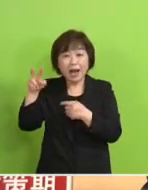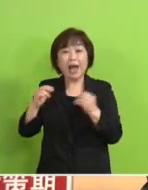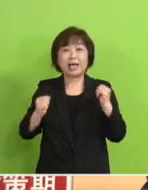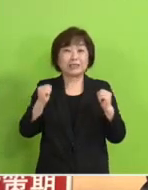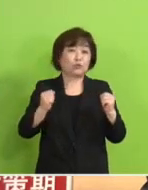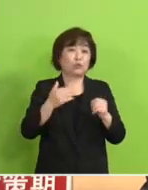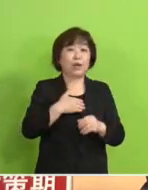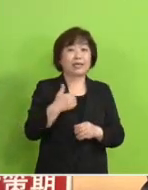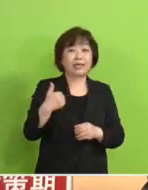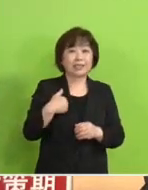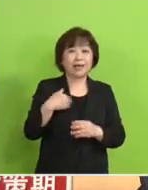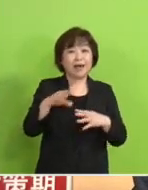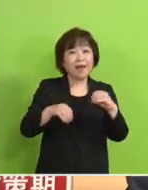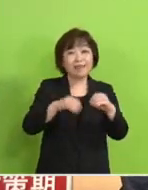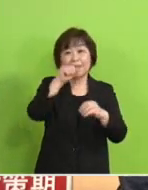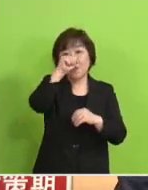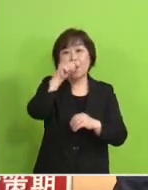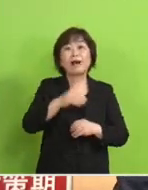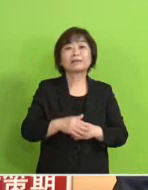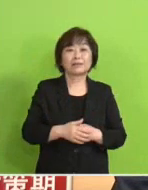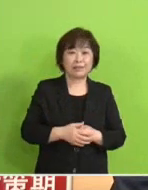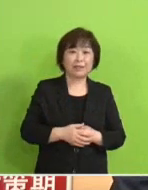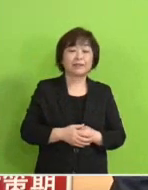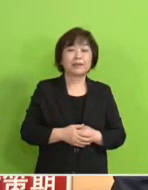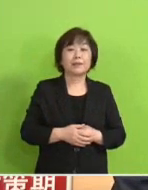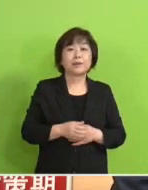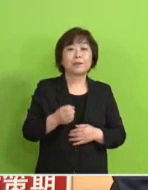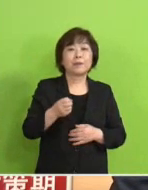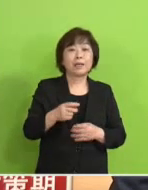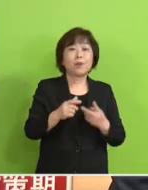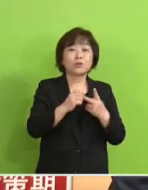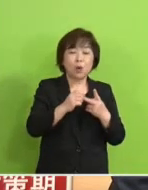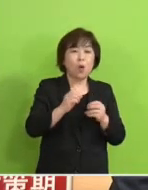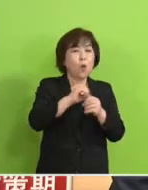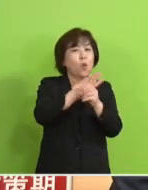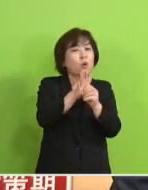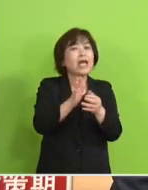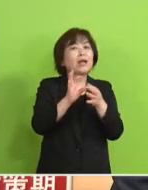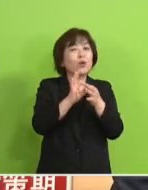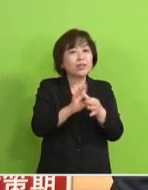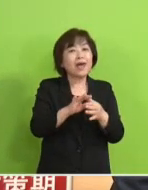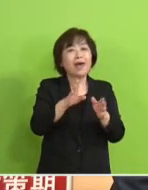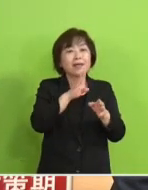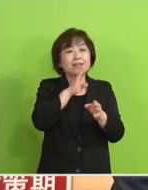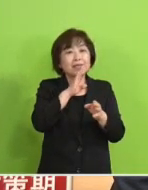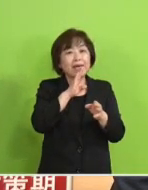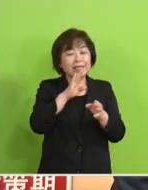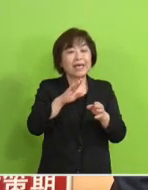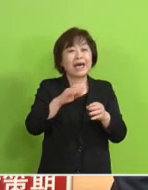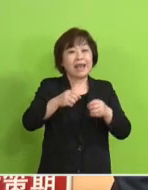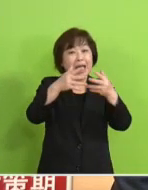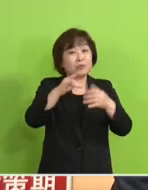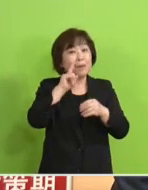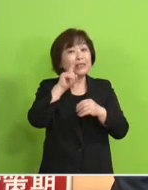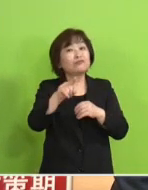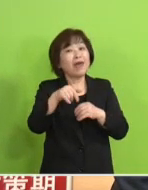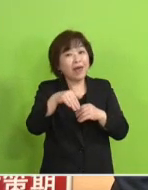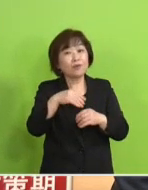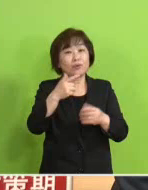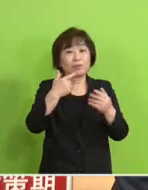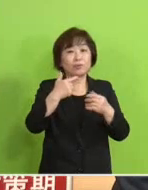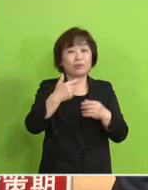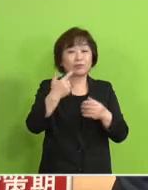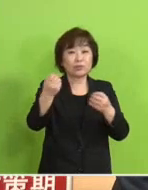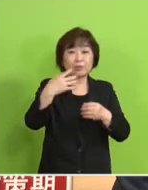ることができて帰ってよかった。もう一つは、コロナなのでライブで見るねと言ってくれた方もたくさんい